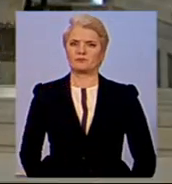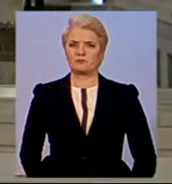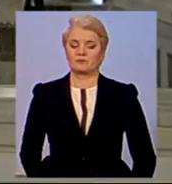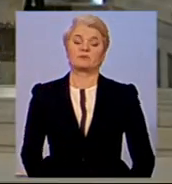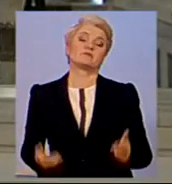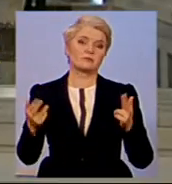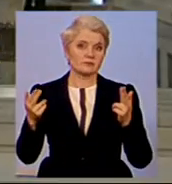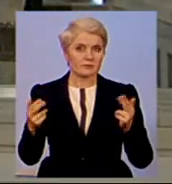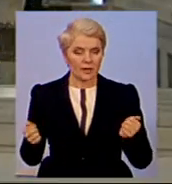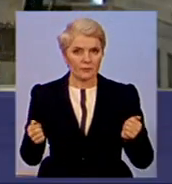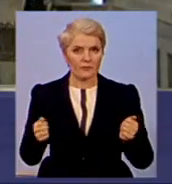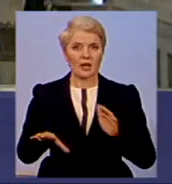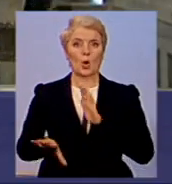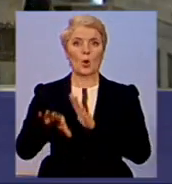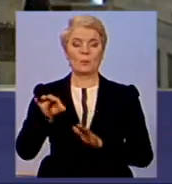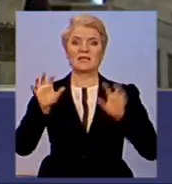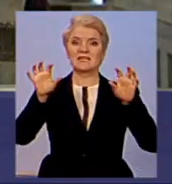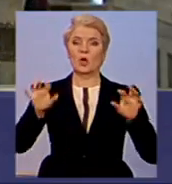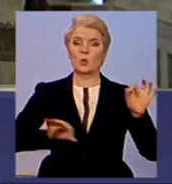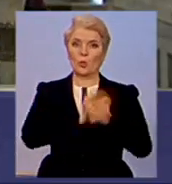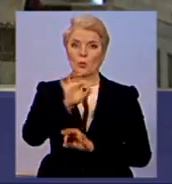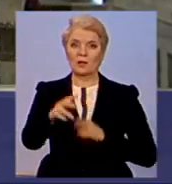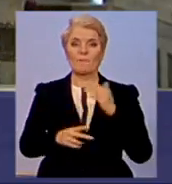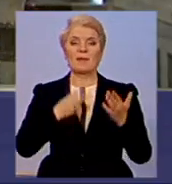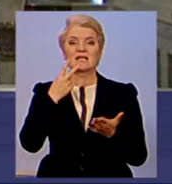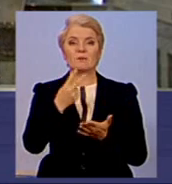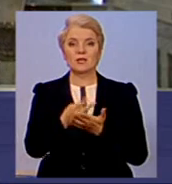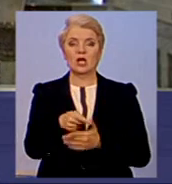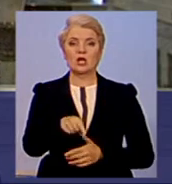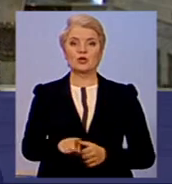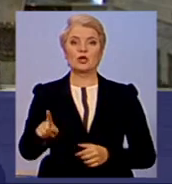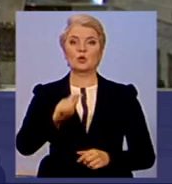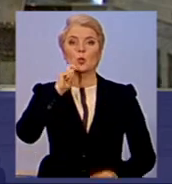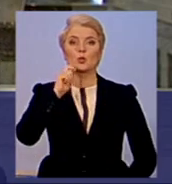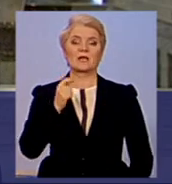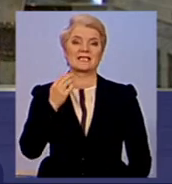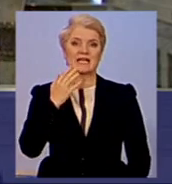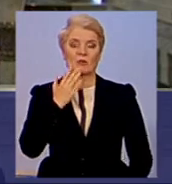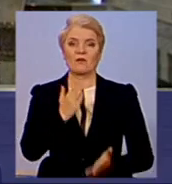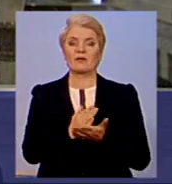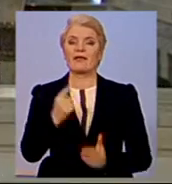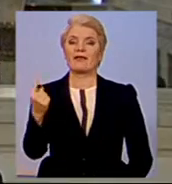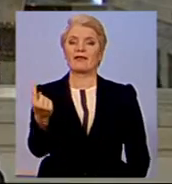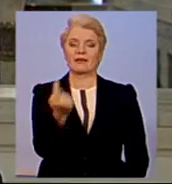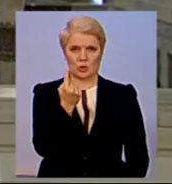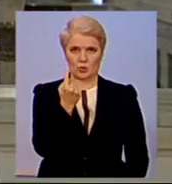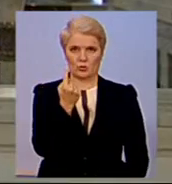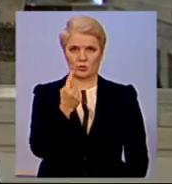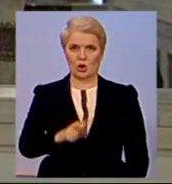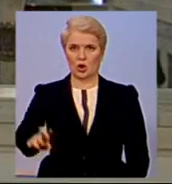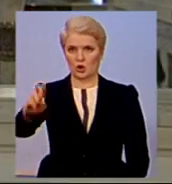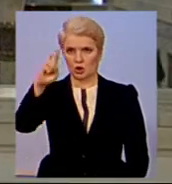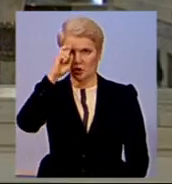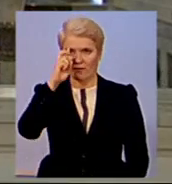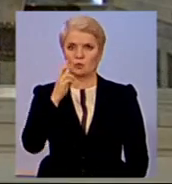Так, Інно, обраний законопроект насамперед передбачає те, що українська мова є єдиною державною мовою, по суті,